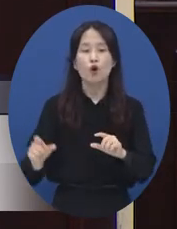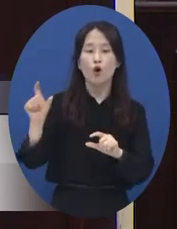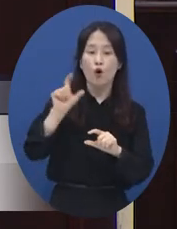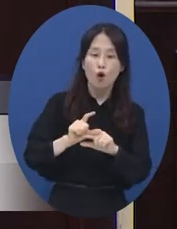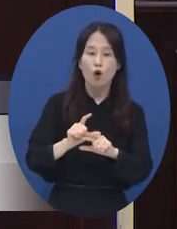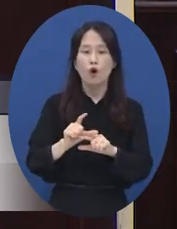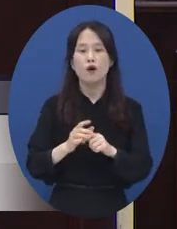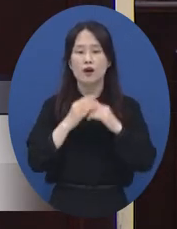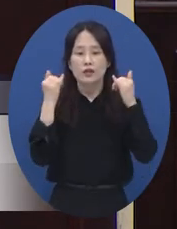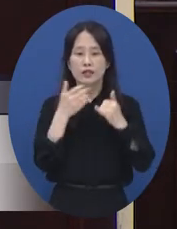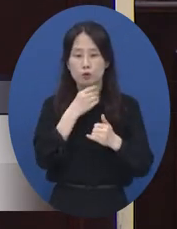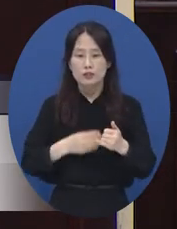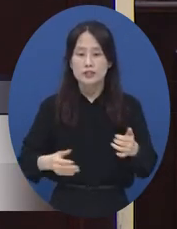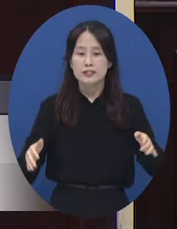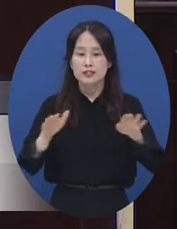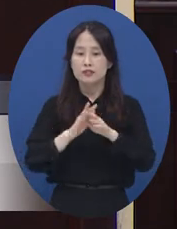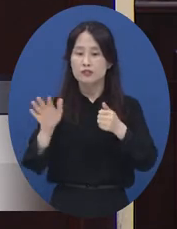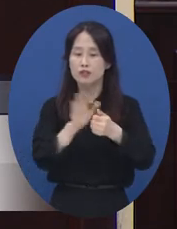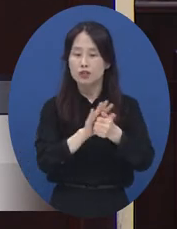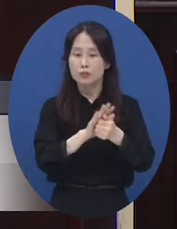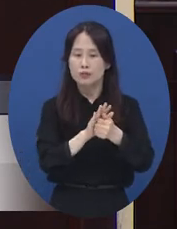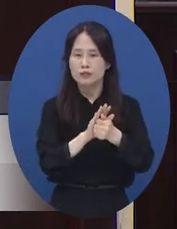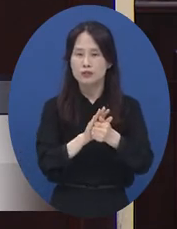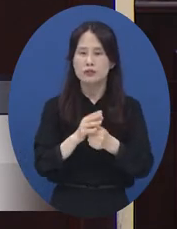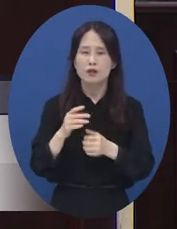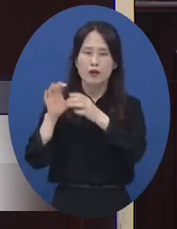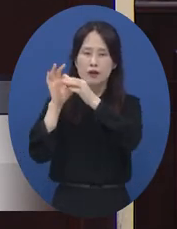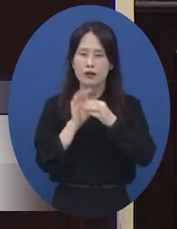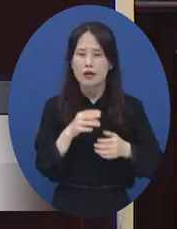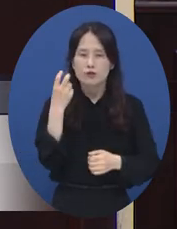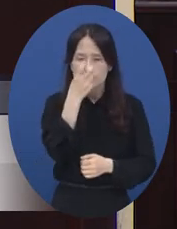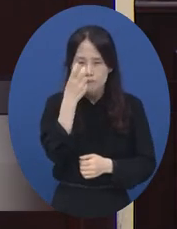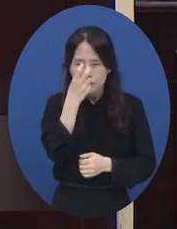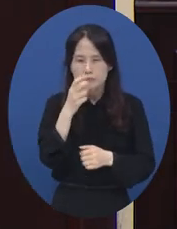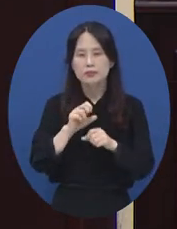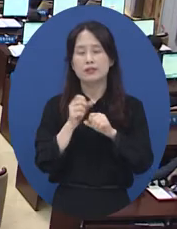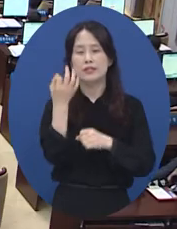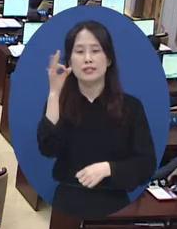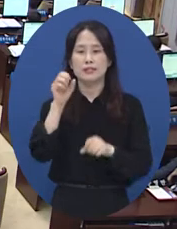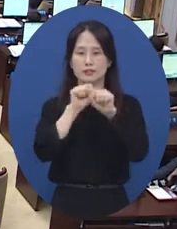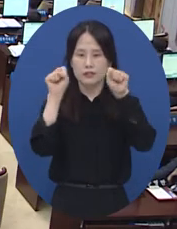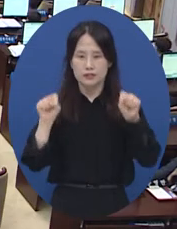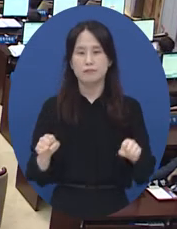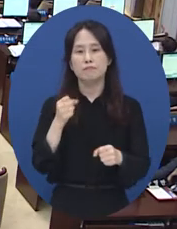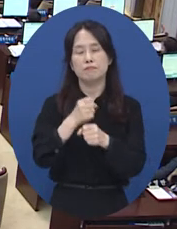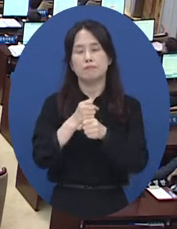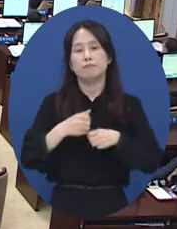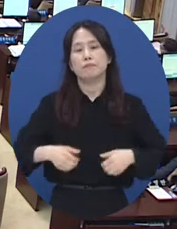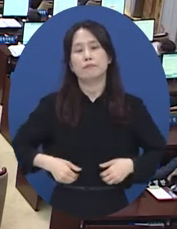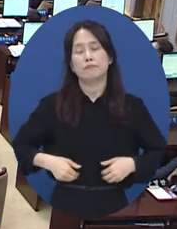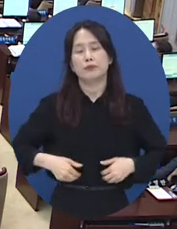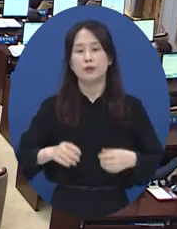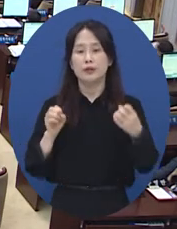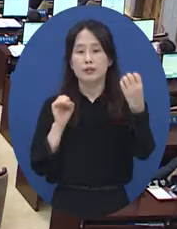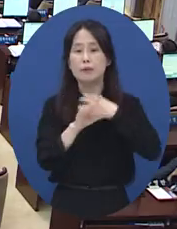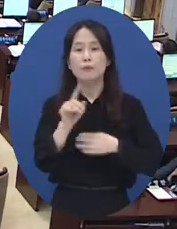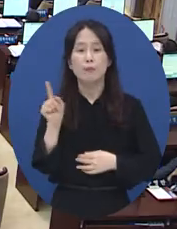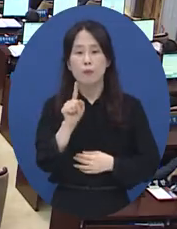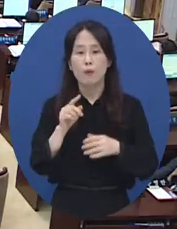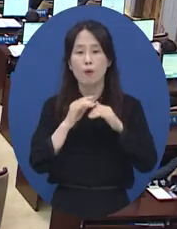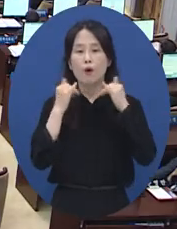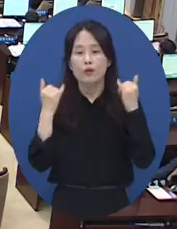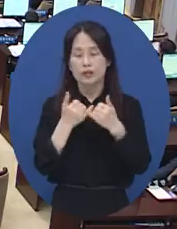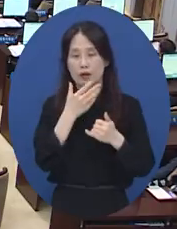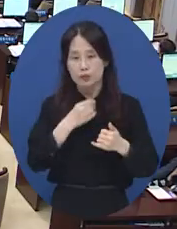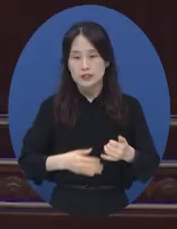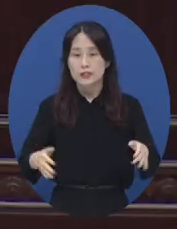서비스 품질을 지속적으로 관리하는 종 기둥 인정 체계를 구축해야 합니다 답변에 나선 경기도는 사회복지시설